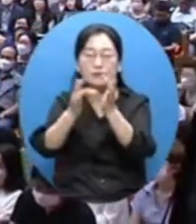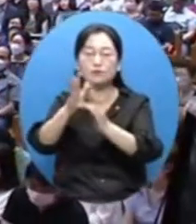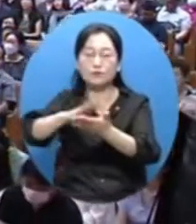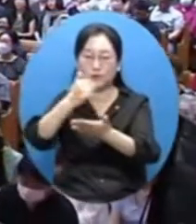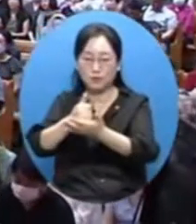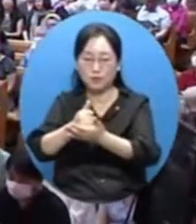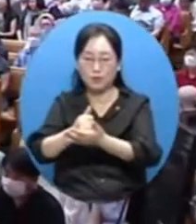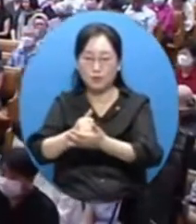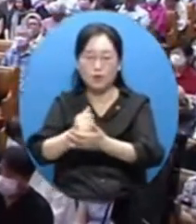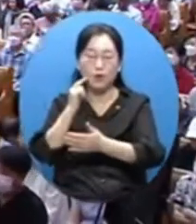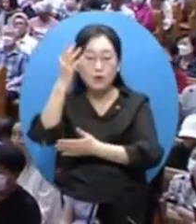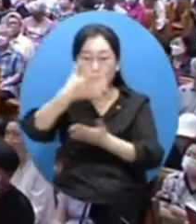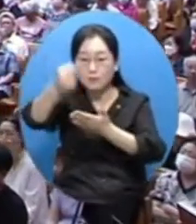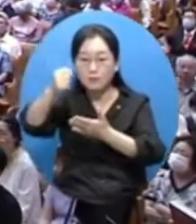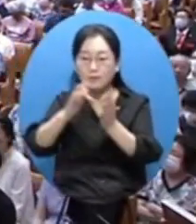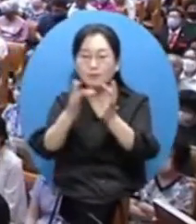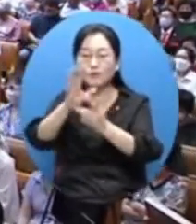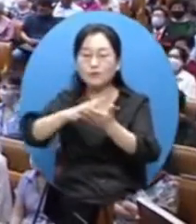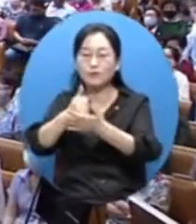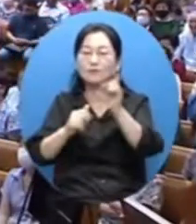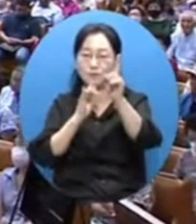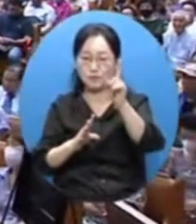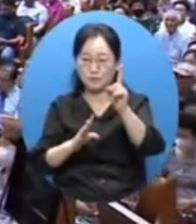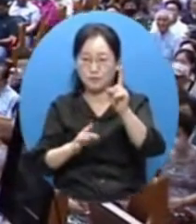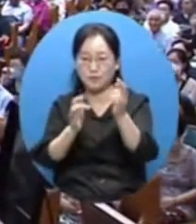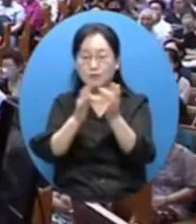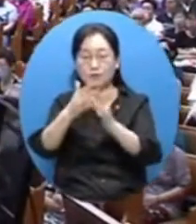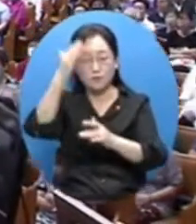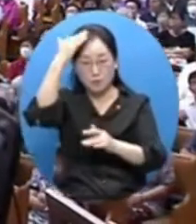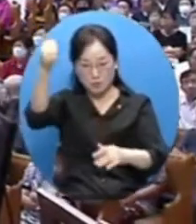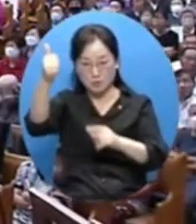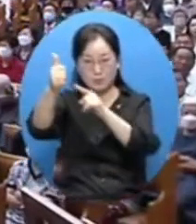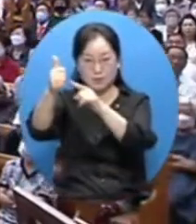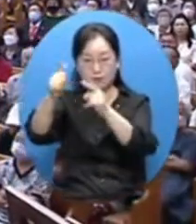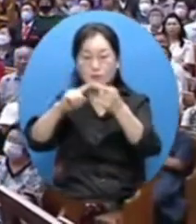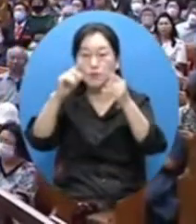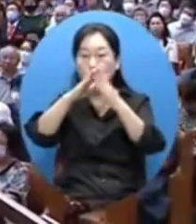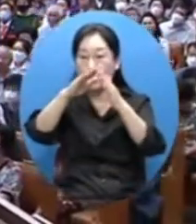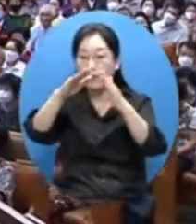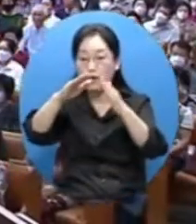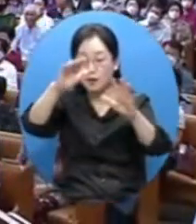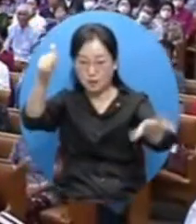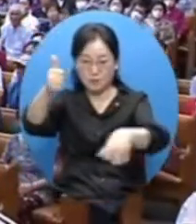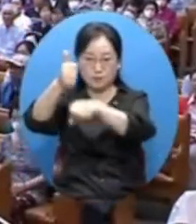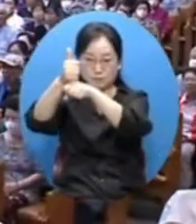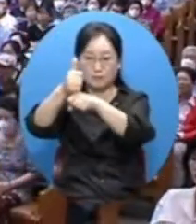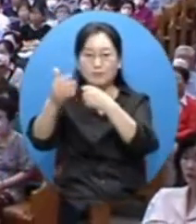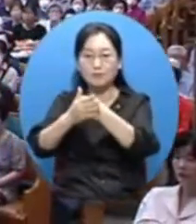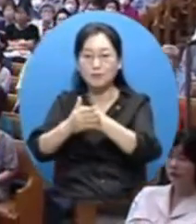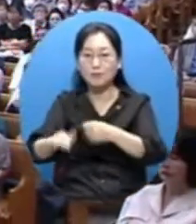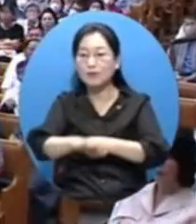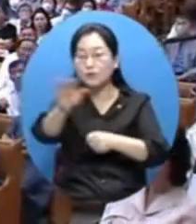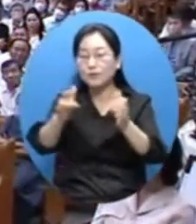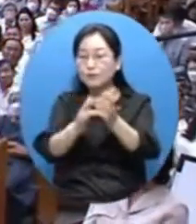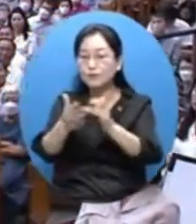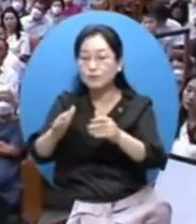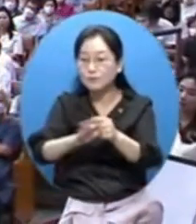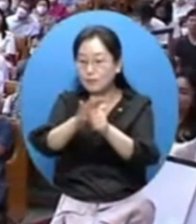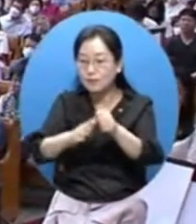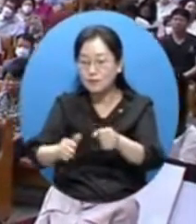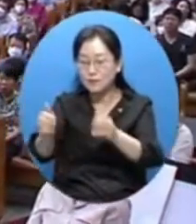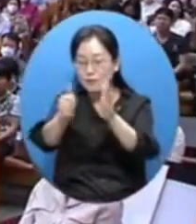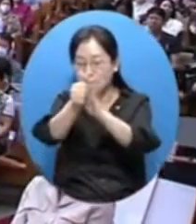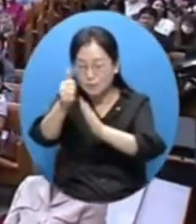분은 예수 그리스도 한 분밖에 없습니다. 예수님이 머리가 되시고 교회가 예수님의 몸이기 때문에 우리가 예수님을 사랑하고 예수님을